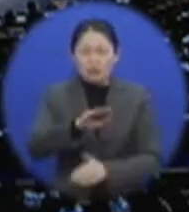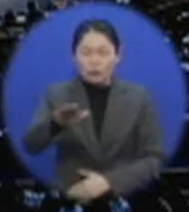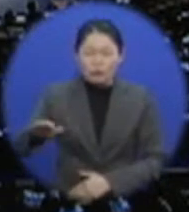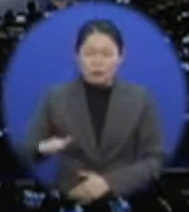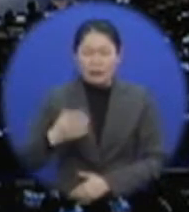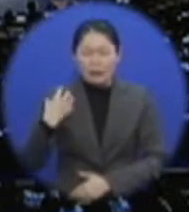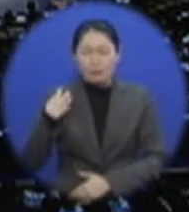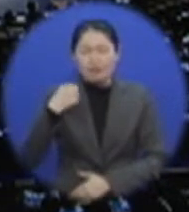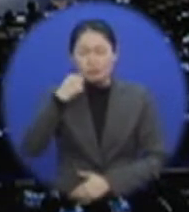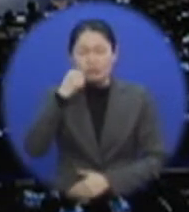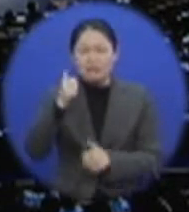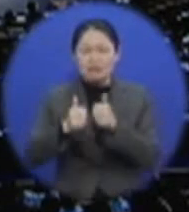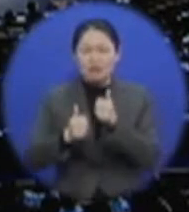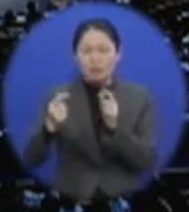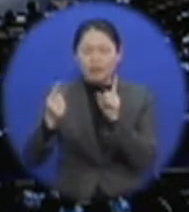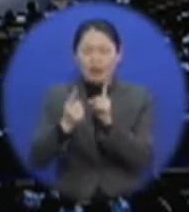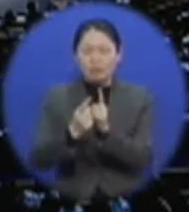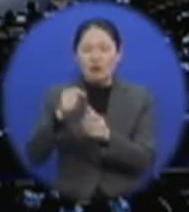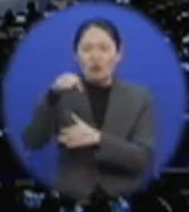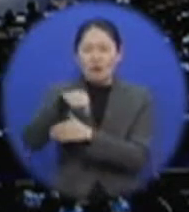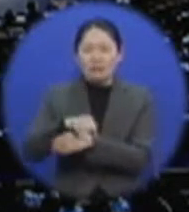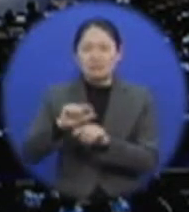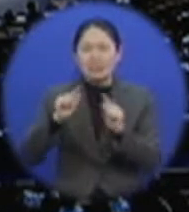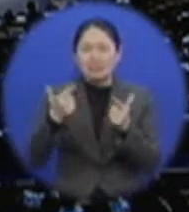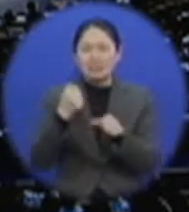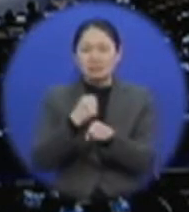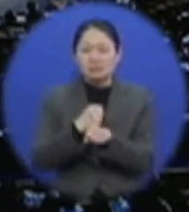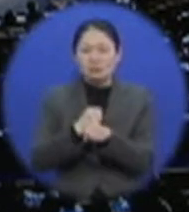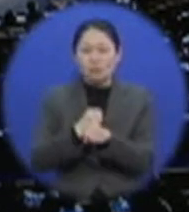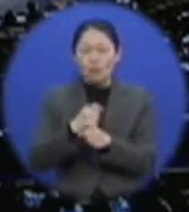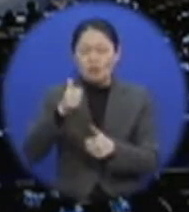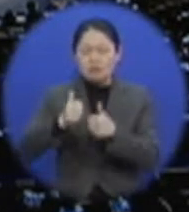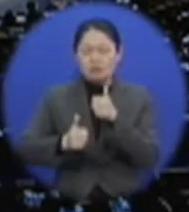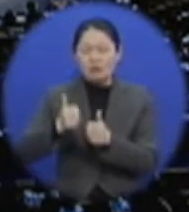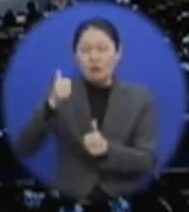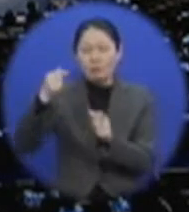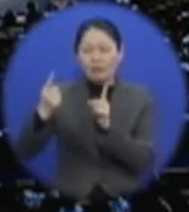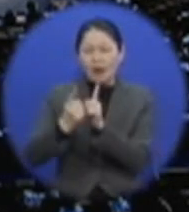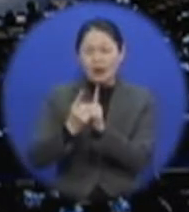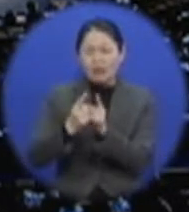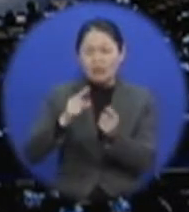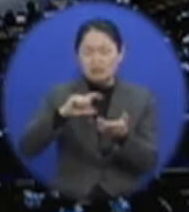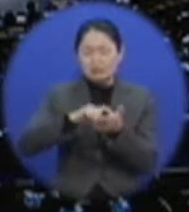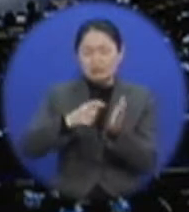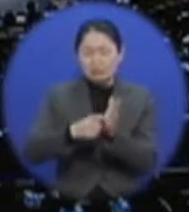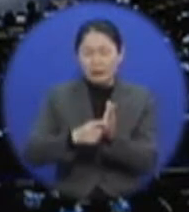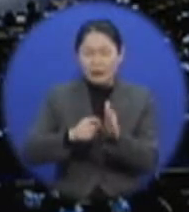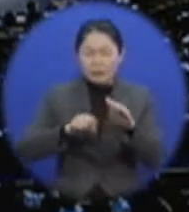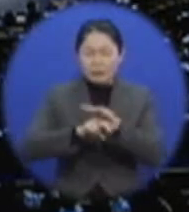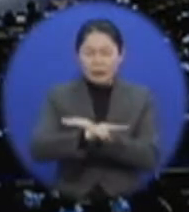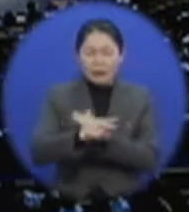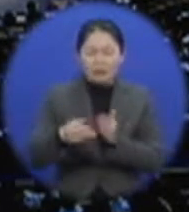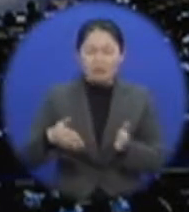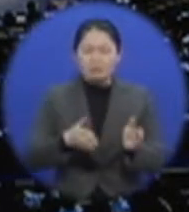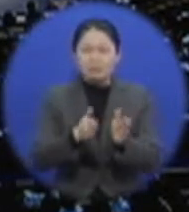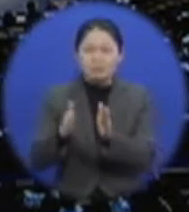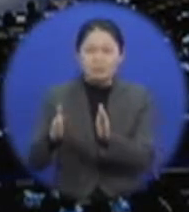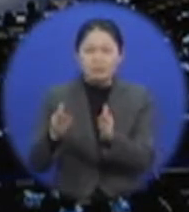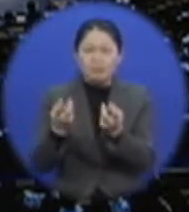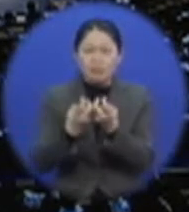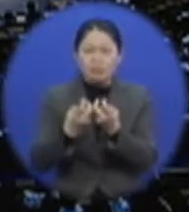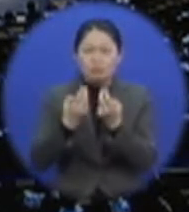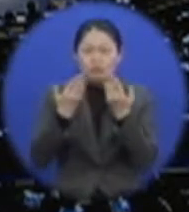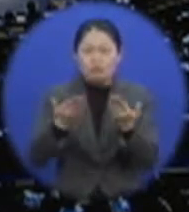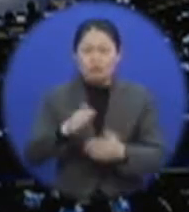감당하지 못할 시험 당함을 허락하지 아니하시고 시험 당할 즈음에 또한 피할 길을 내사 너희로 능히 감당하게